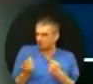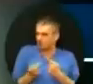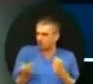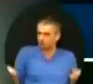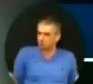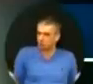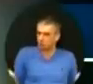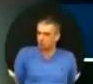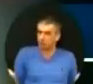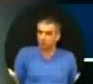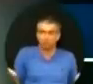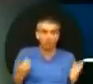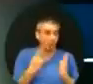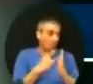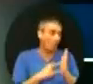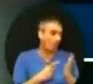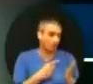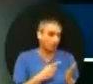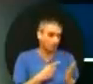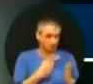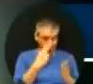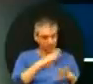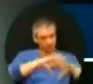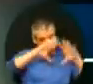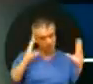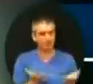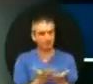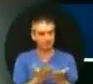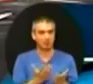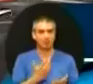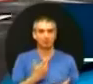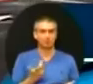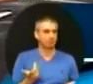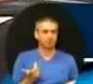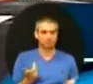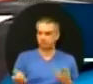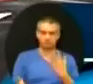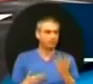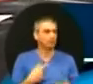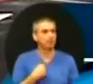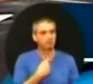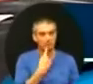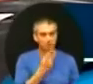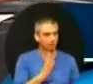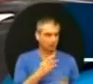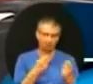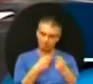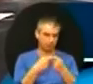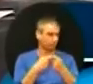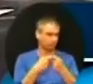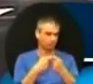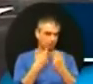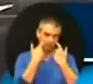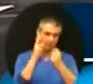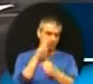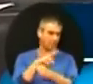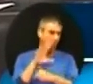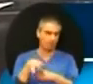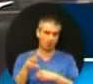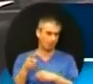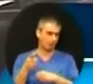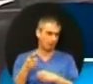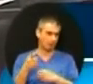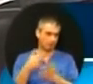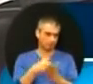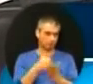קשור? החוק הוא עסקת חבילה. כאילו מה, אתה תן לי פה עבודה ואני אתן לך פה שם תפוזים? מה זה קשור? מה את אומרת על זה? אני אומרת שאין שום קשר. פיקוח